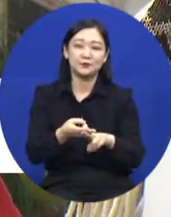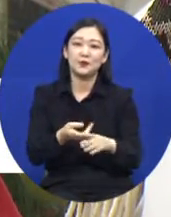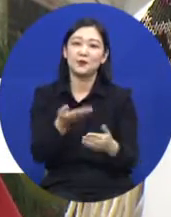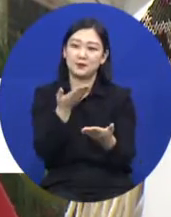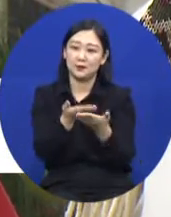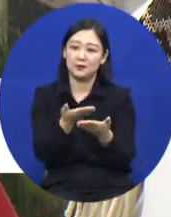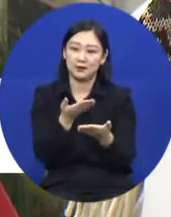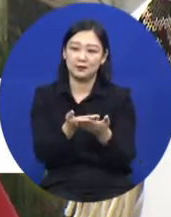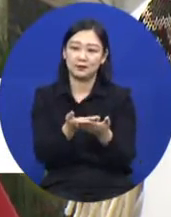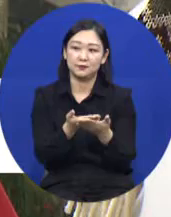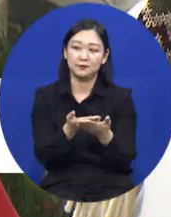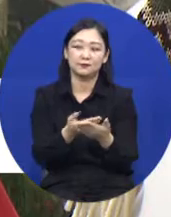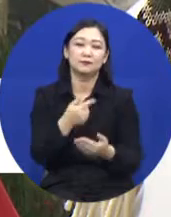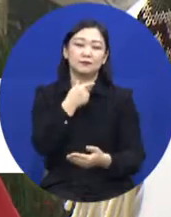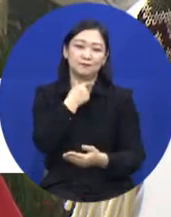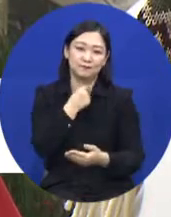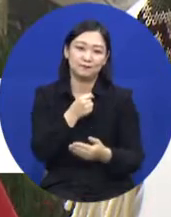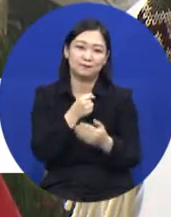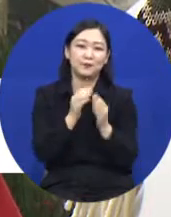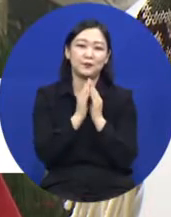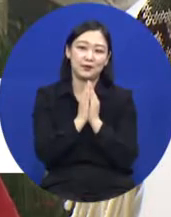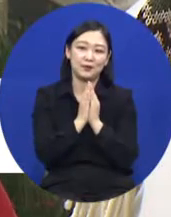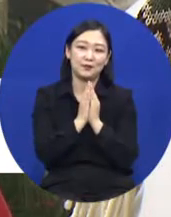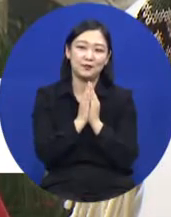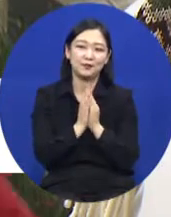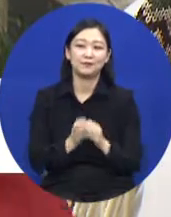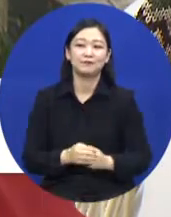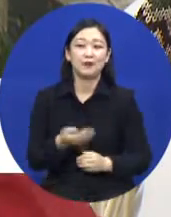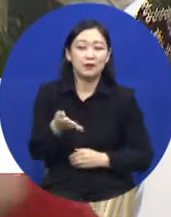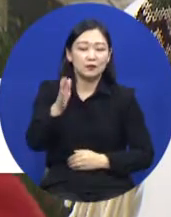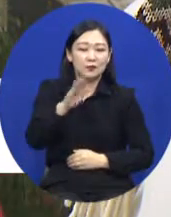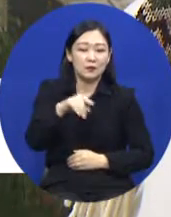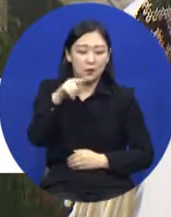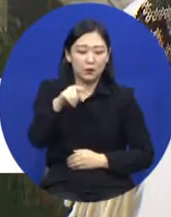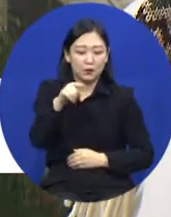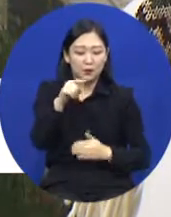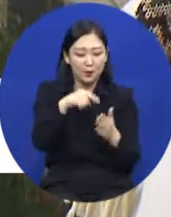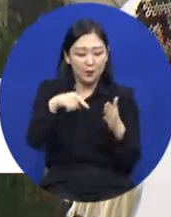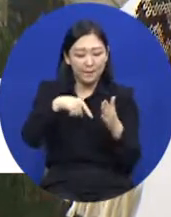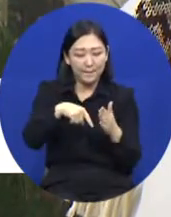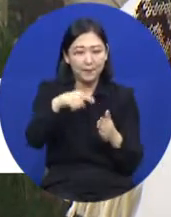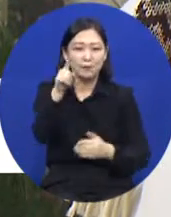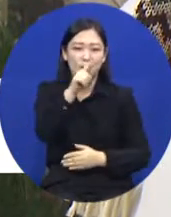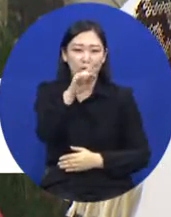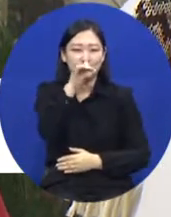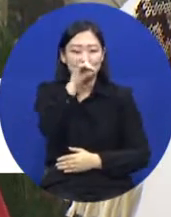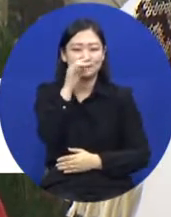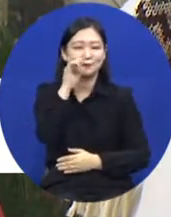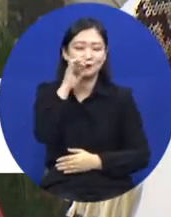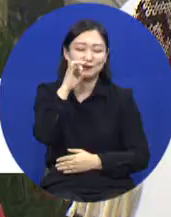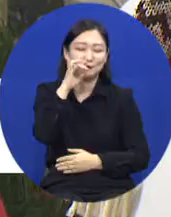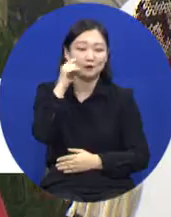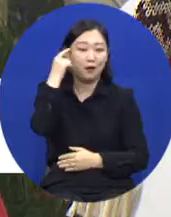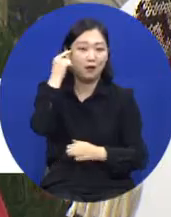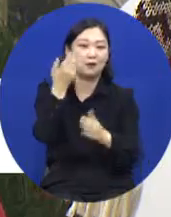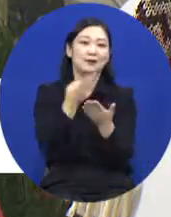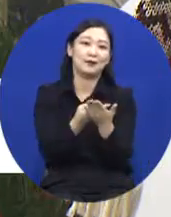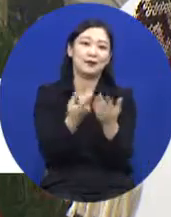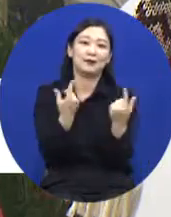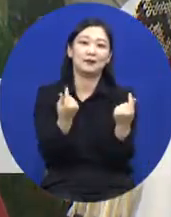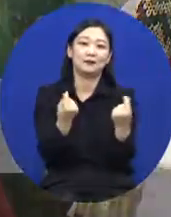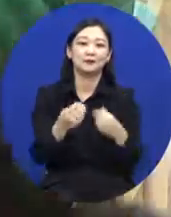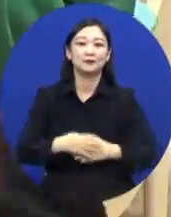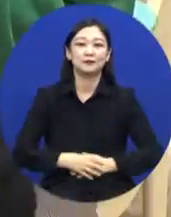스크린 타워 달라고 소원 빌었어요. 근데 여기 안에 뭐가 들었는지 궁금해가지고 기절할 것